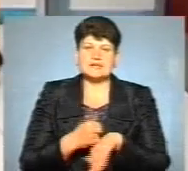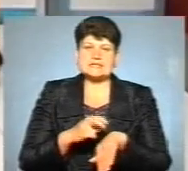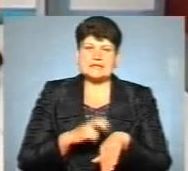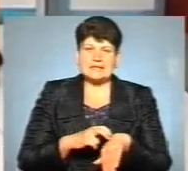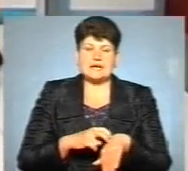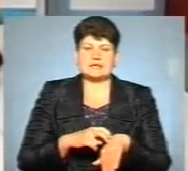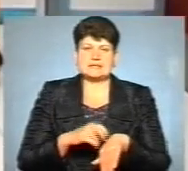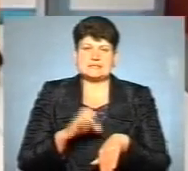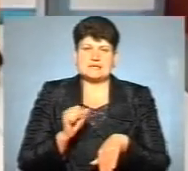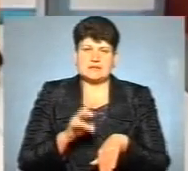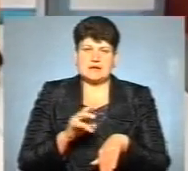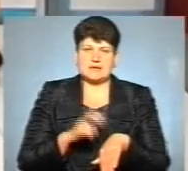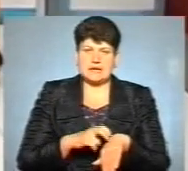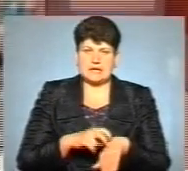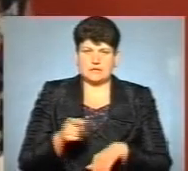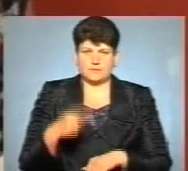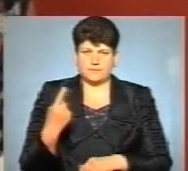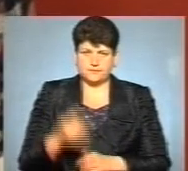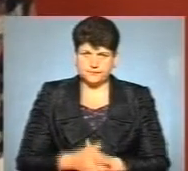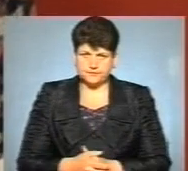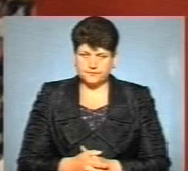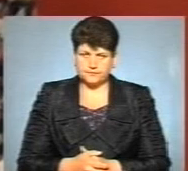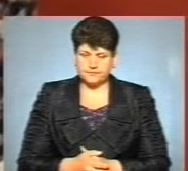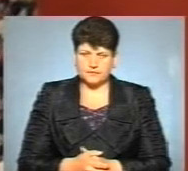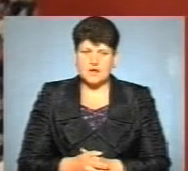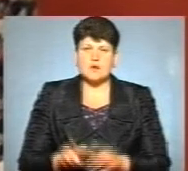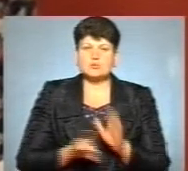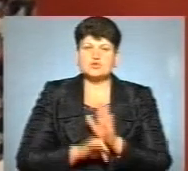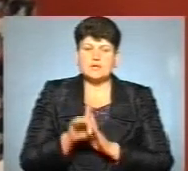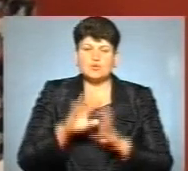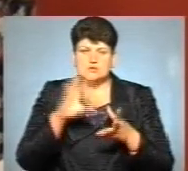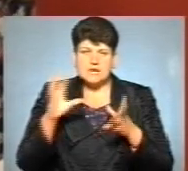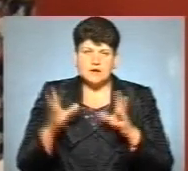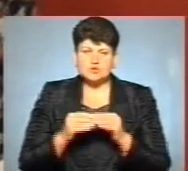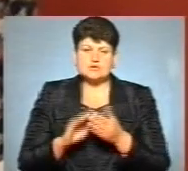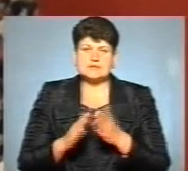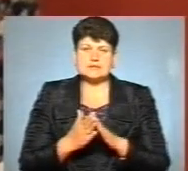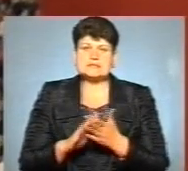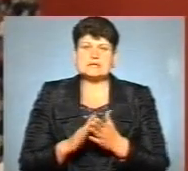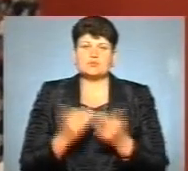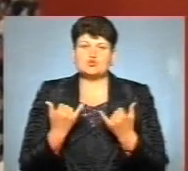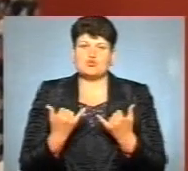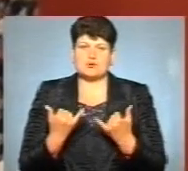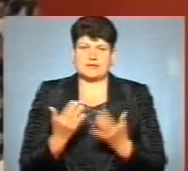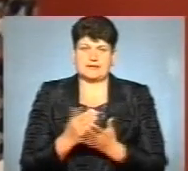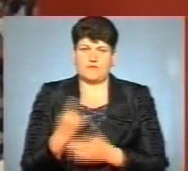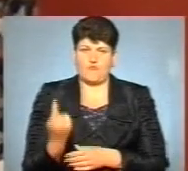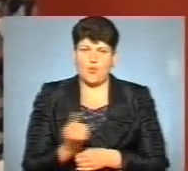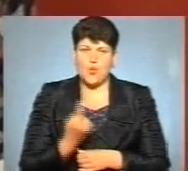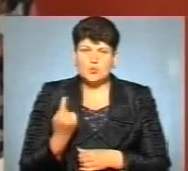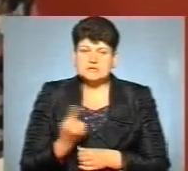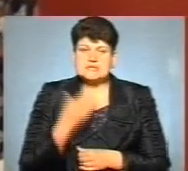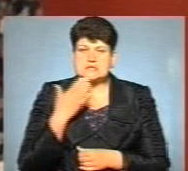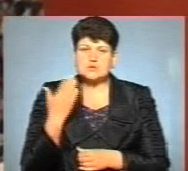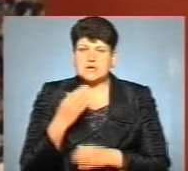вітання. Доброго дня. Доброго дня. Розпочнемо із узагальнюючої інформації станом на сьогодні, яку ми маємо в області, де за